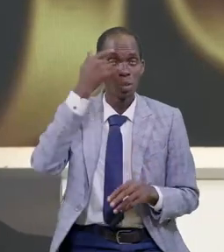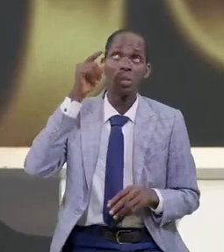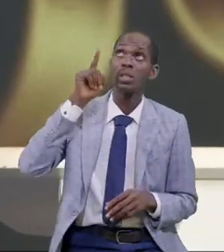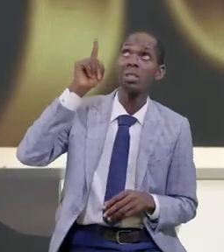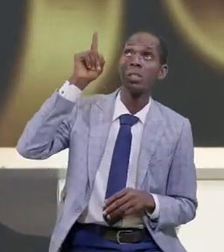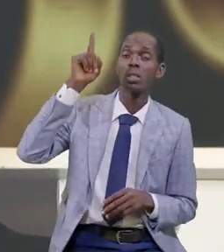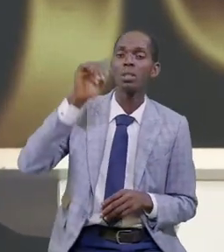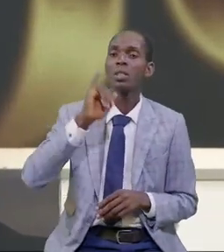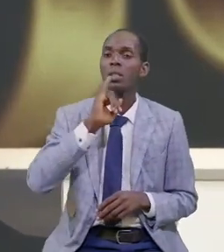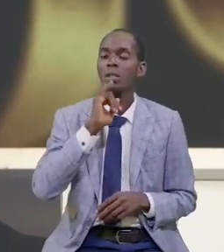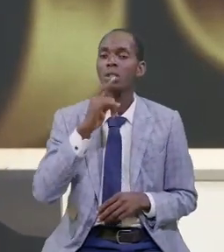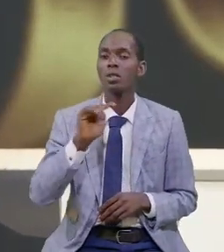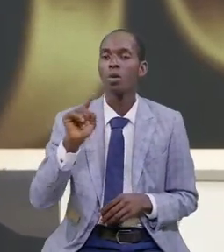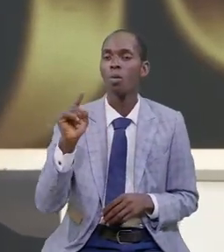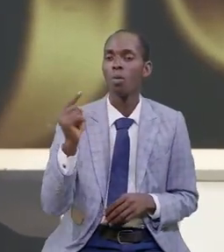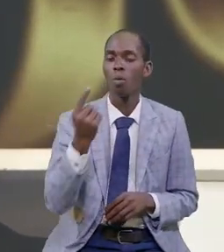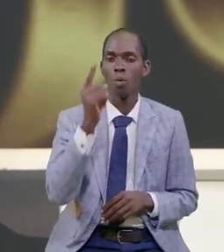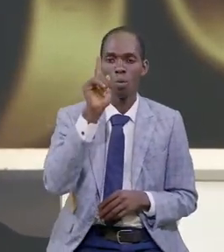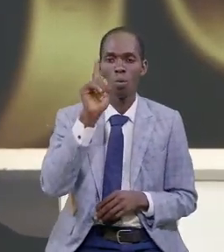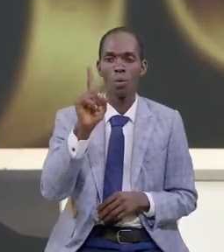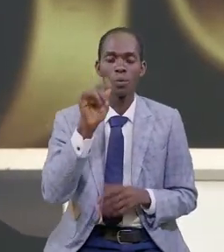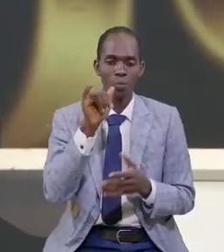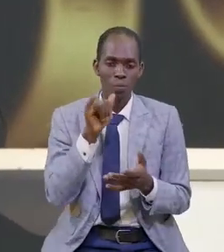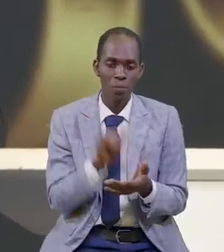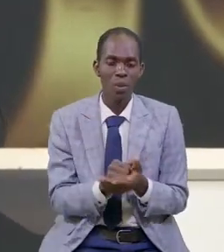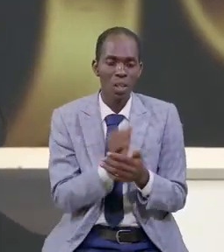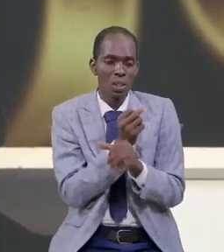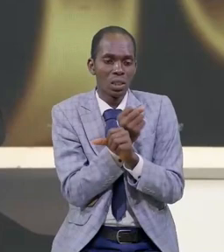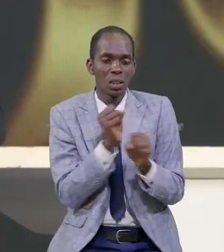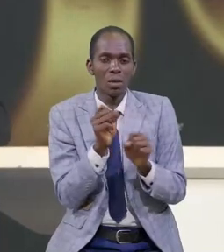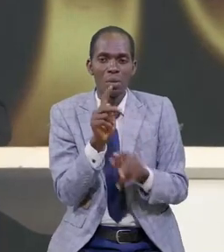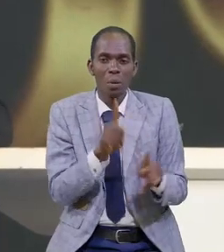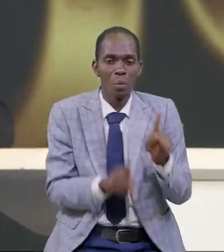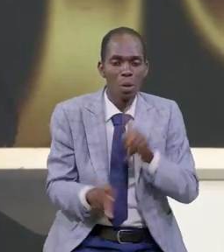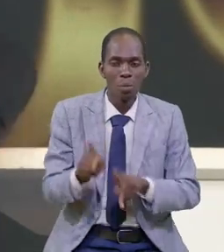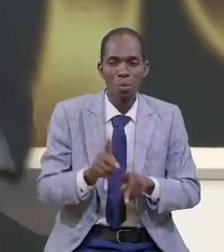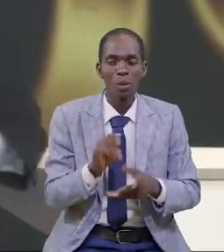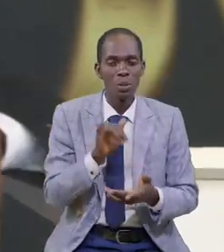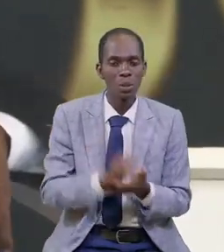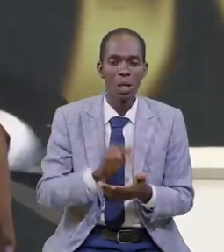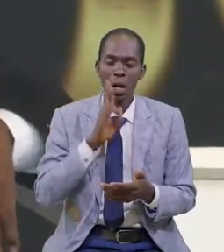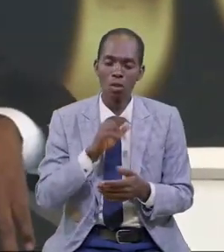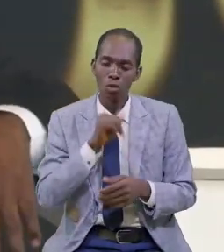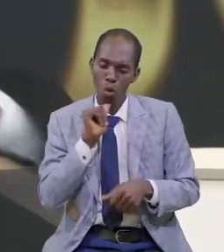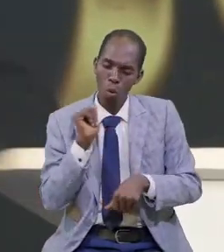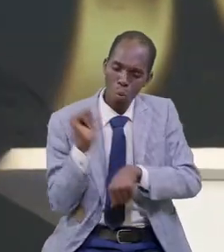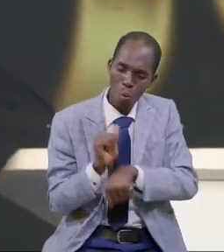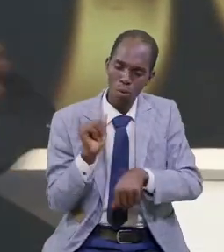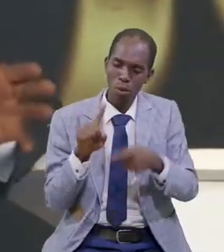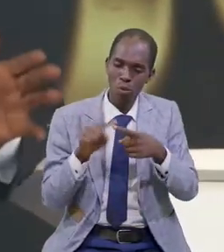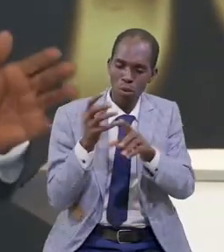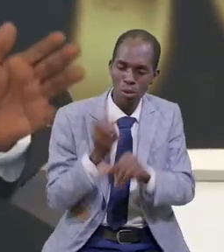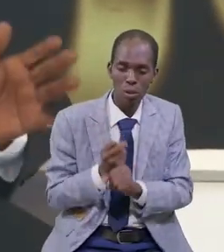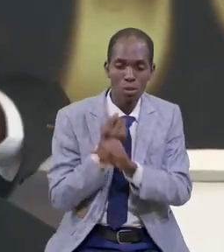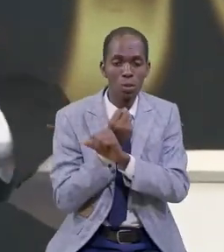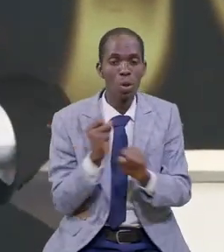lui qui justifie les gens qui ne marchent qui ne qui n'euvrent pas pour le salut